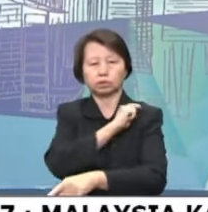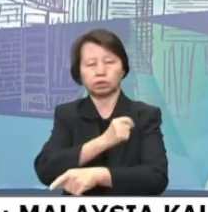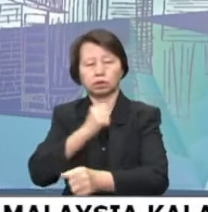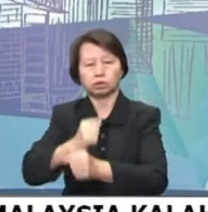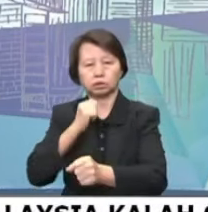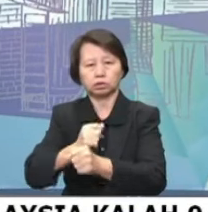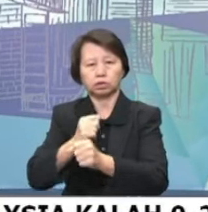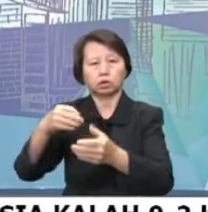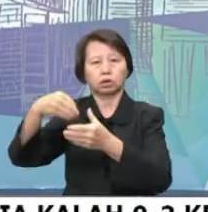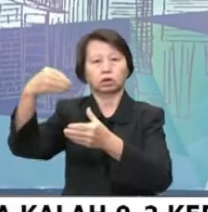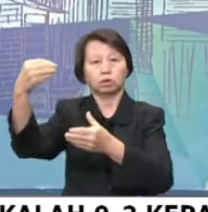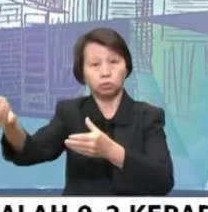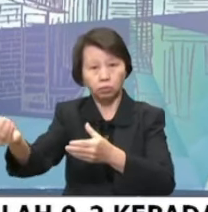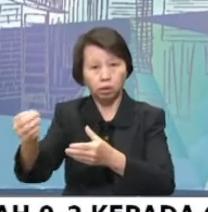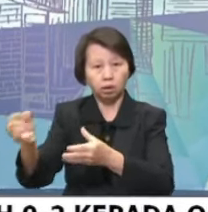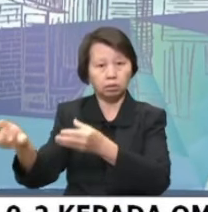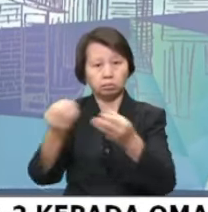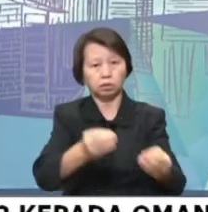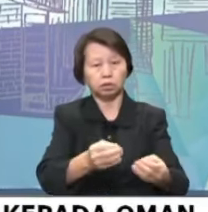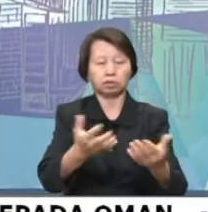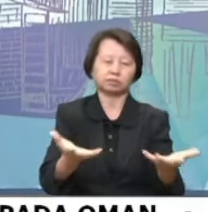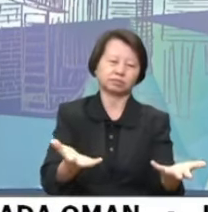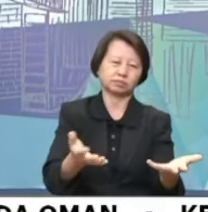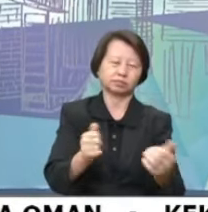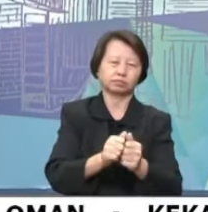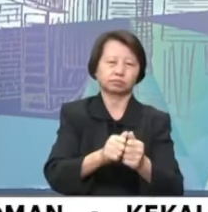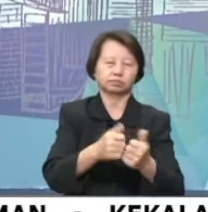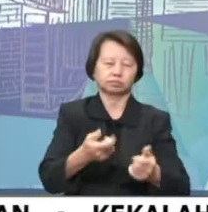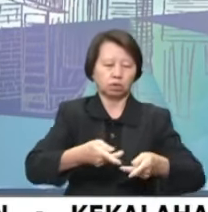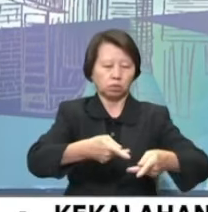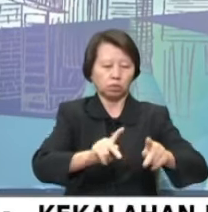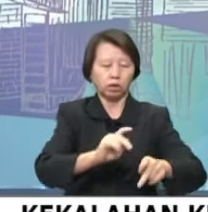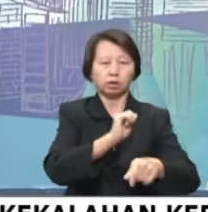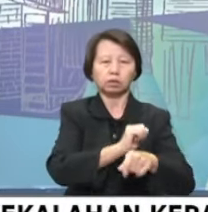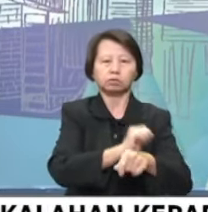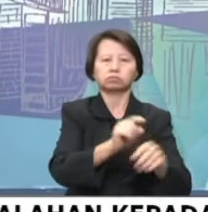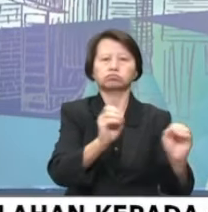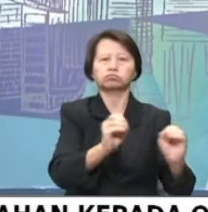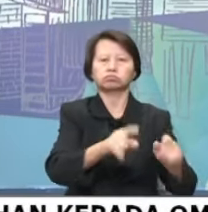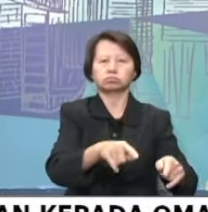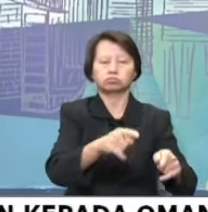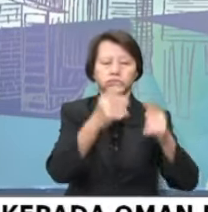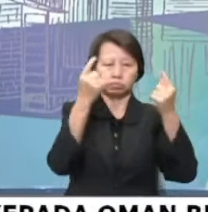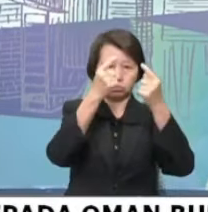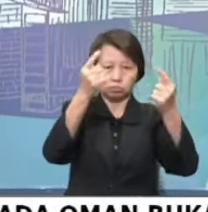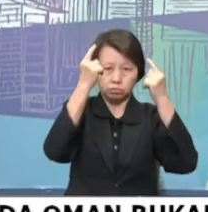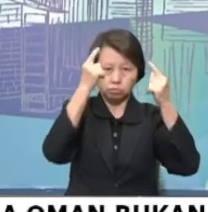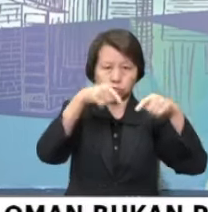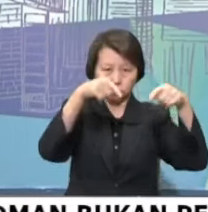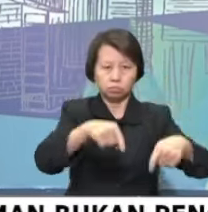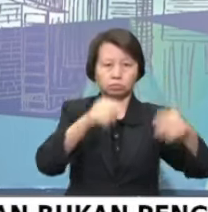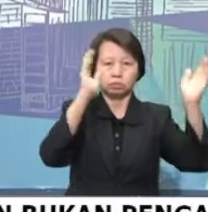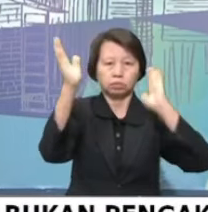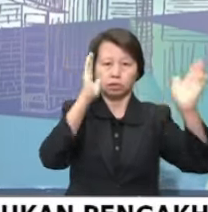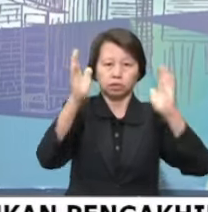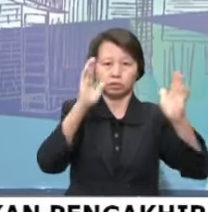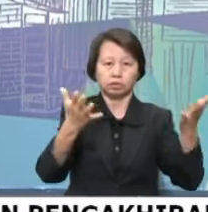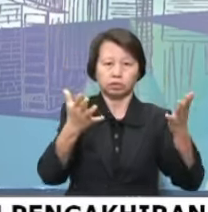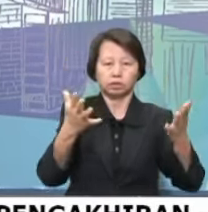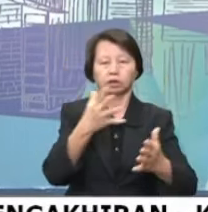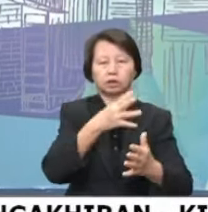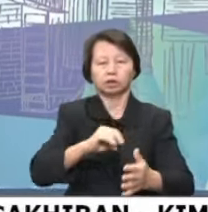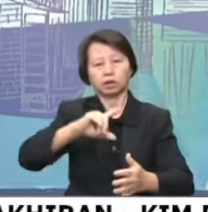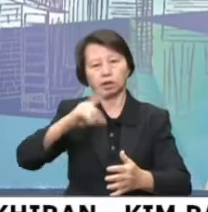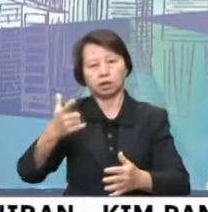mahir asing yang memberi kesan defisit peluang pekerjaan graduan tempatan. Dan antara lainnya